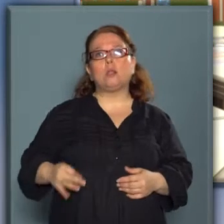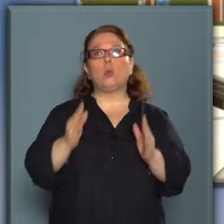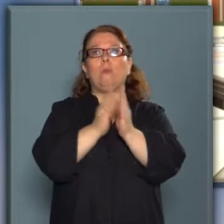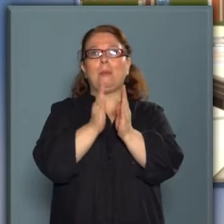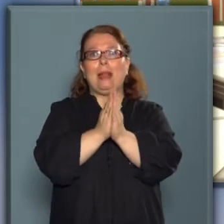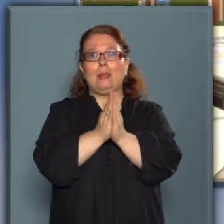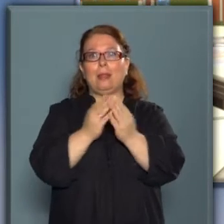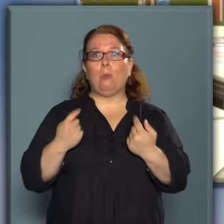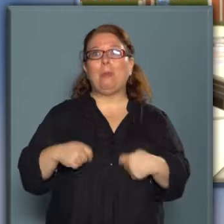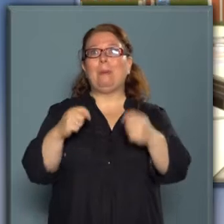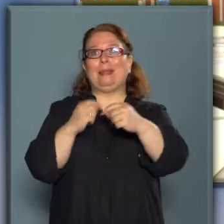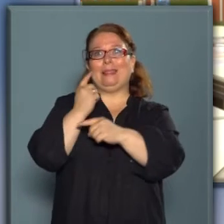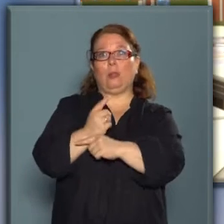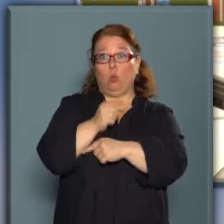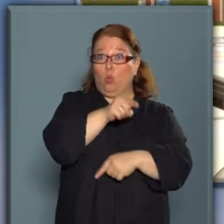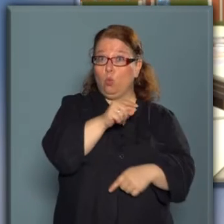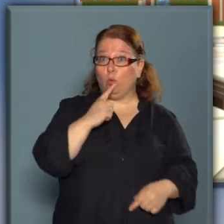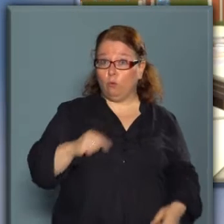templomnak is ő volt az építetője.